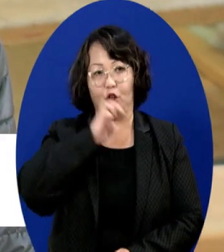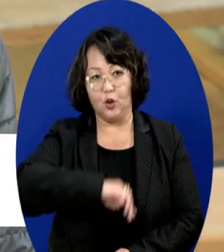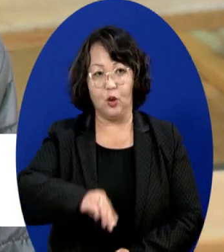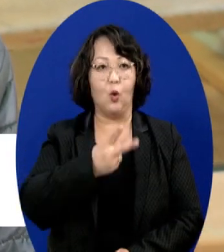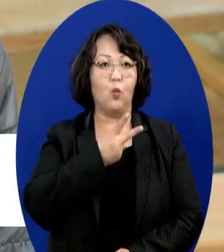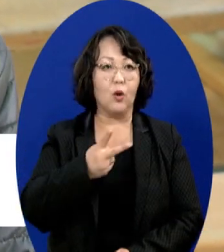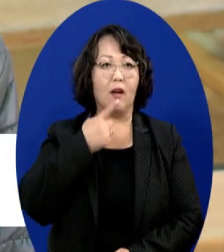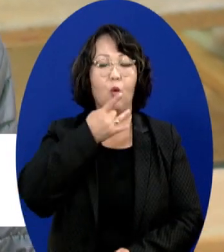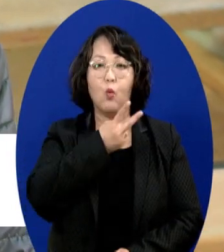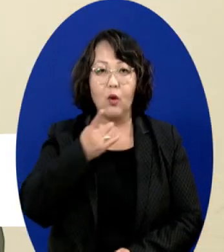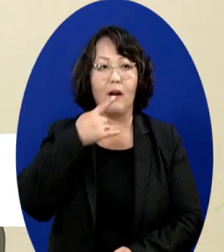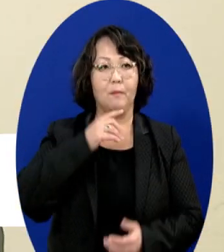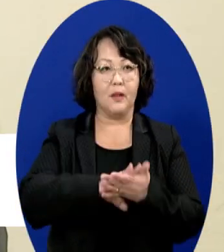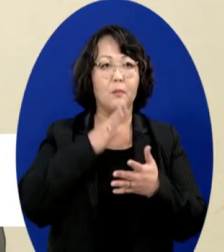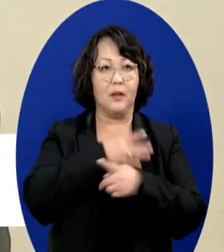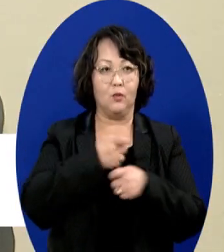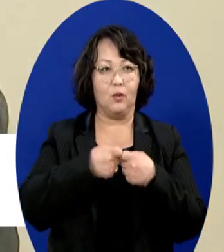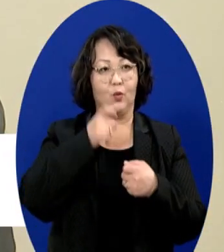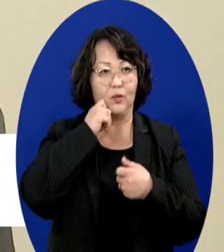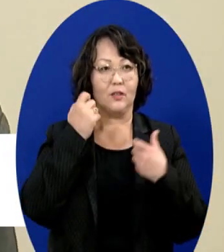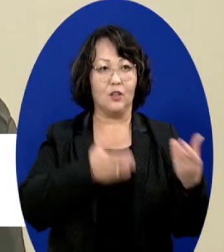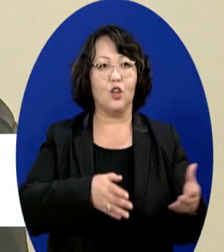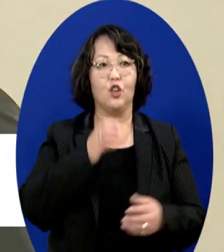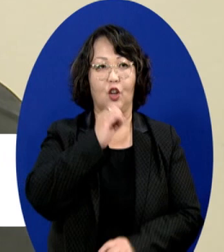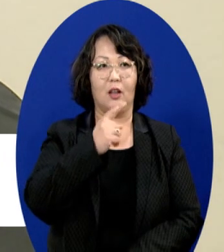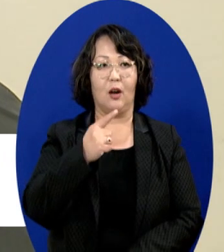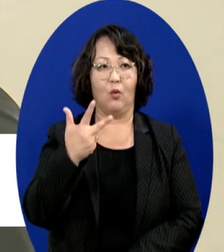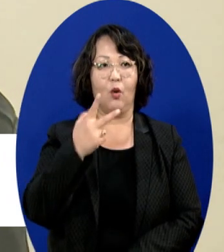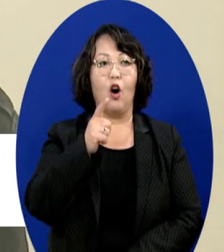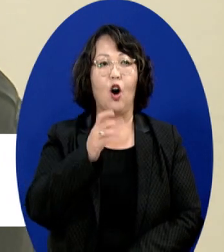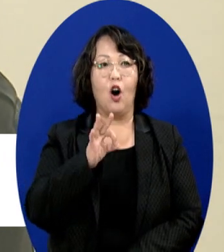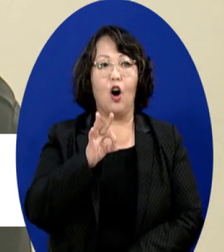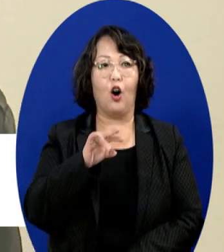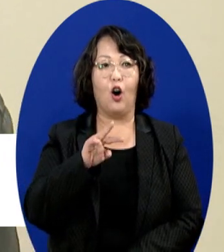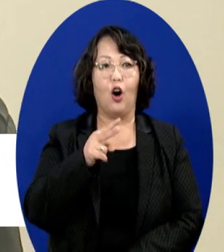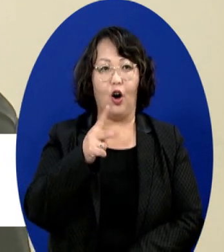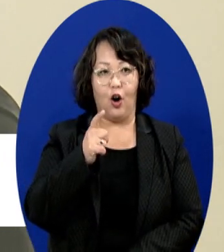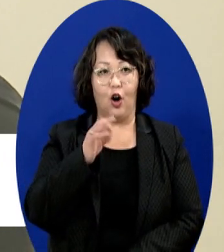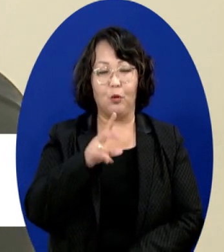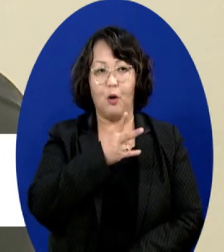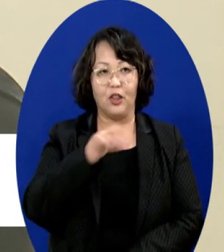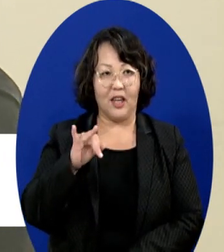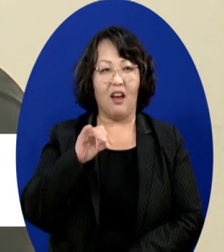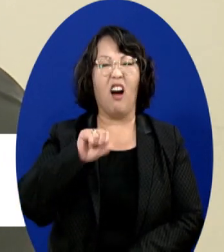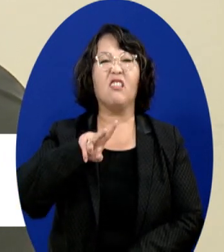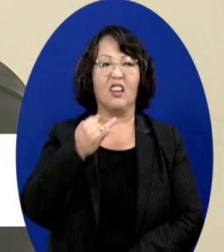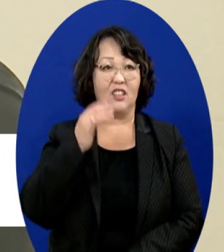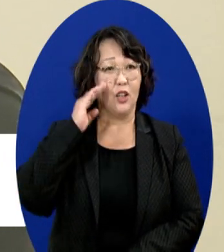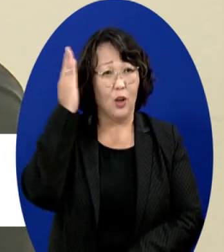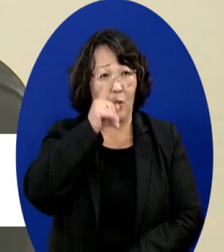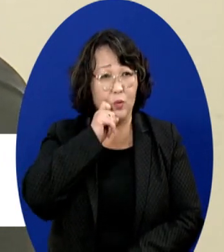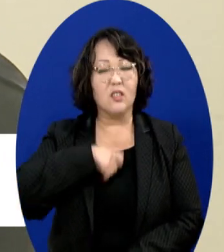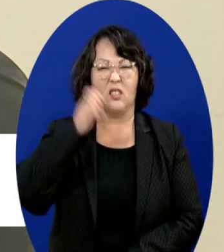үүргээ биелүүлээрэ гэж хэлээ. 013 холбооны анги. Тэгвэл цэргийн албанд өөрөө явъя гэсэн дургсан болохоор ярьсан юм. Тийм